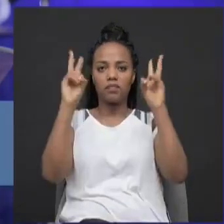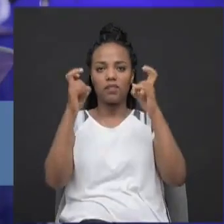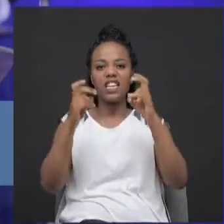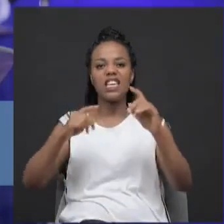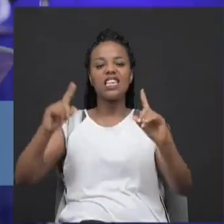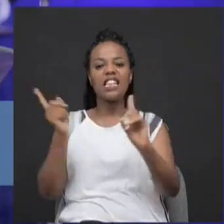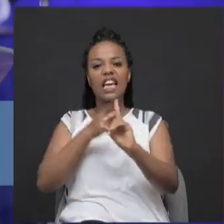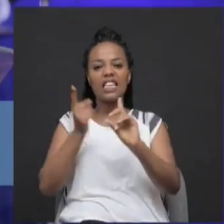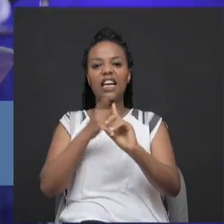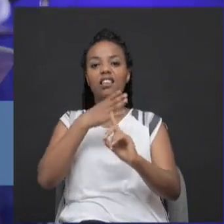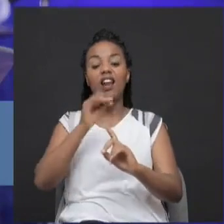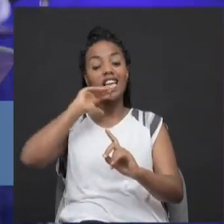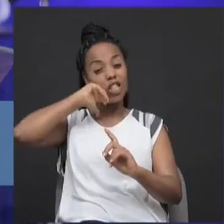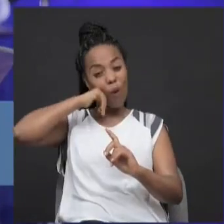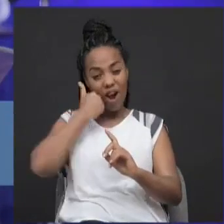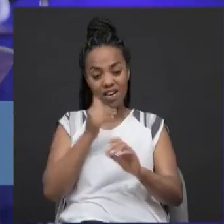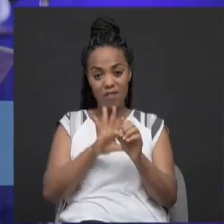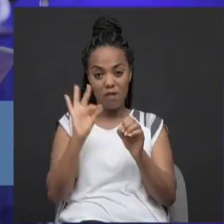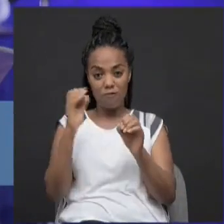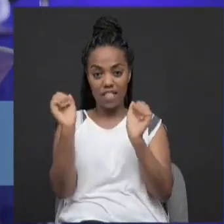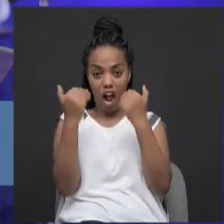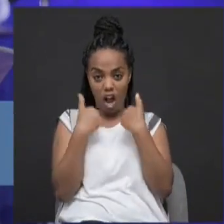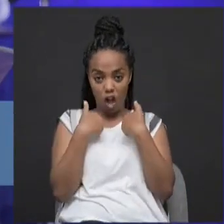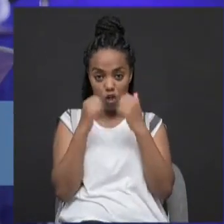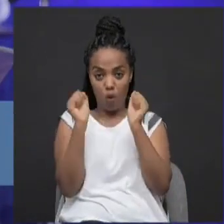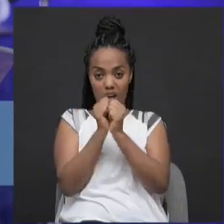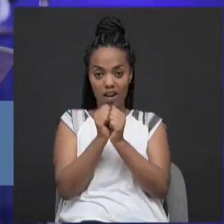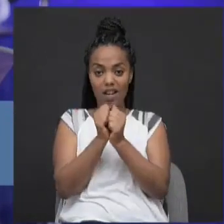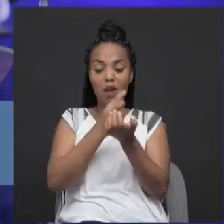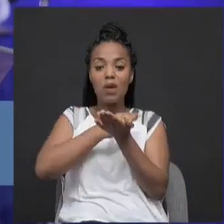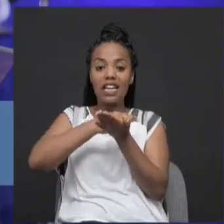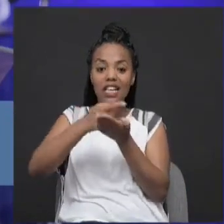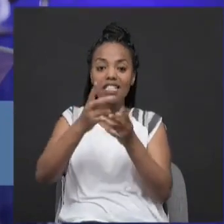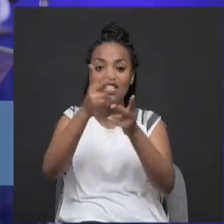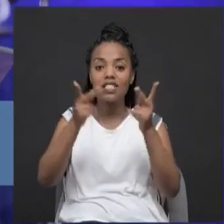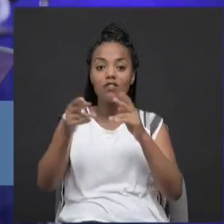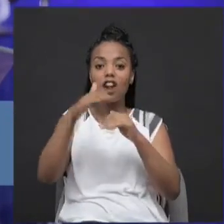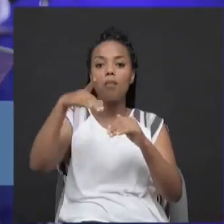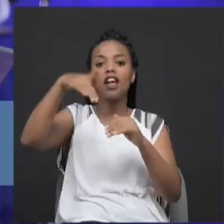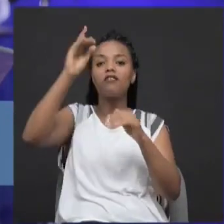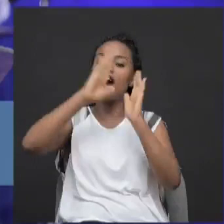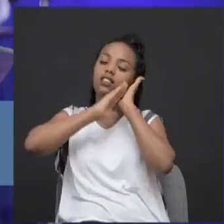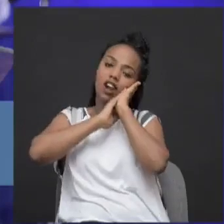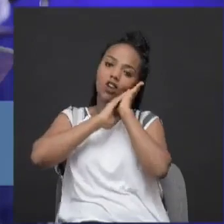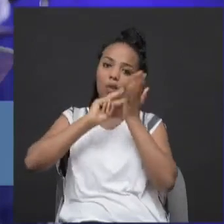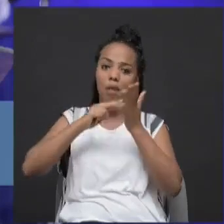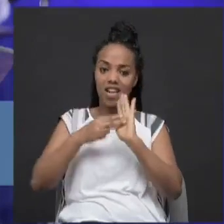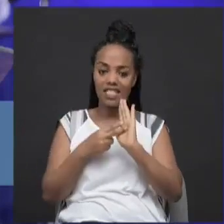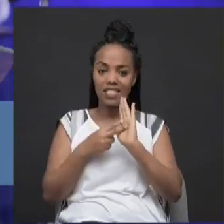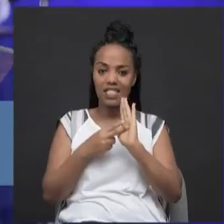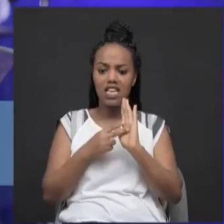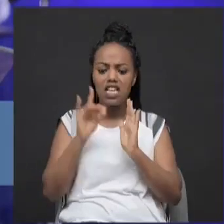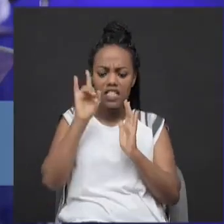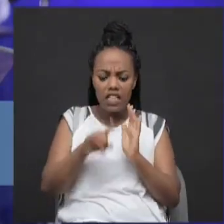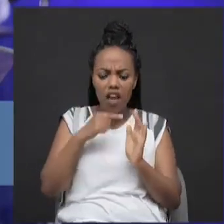የተቀጠቀጠና የተዋረደ መንፈስ ካላቸው ጋር በተቀደሰ ስፍራና በከፍታ አድራለሁ ማለት እነኚህ ዝቅ